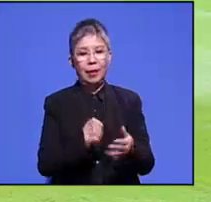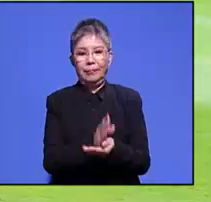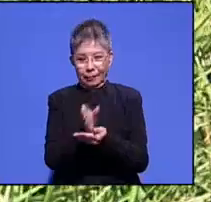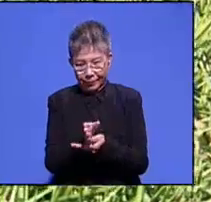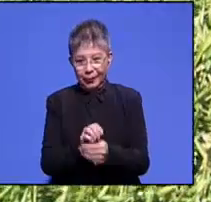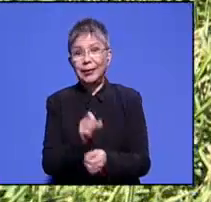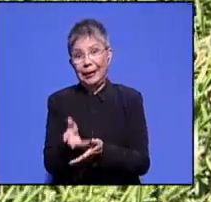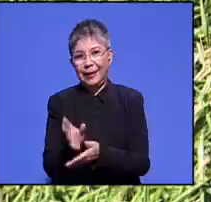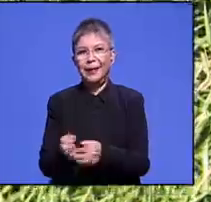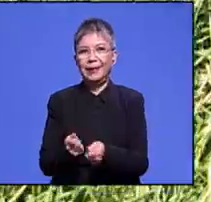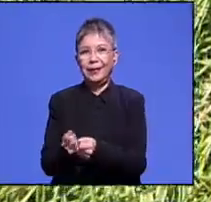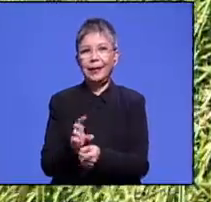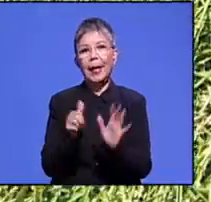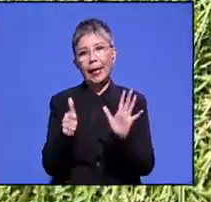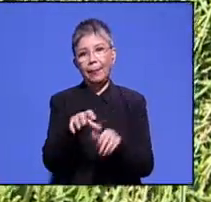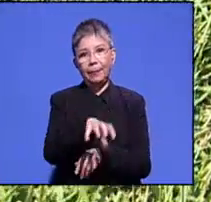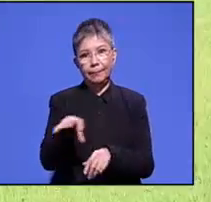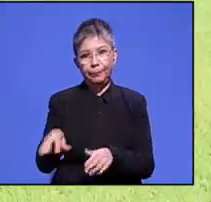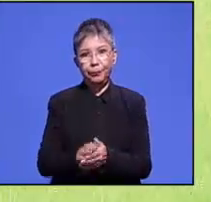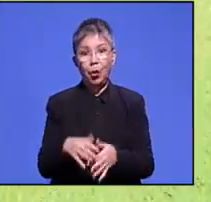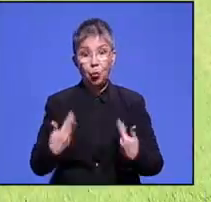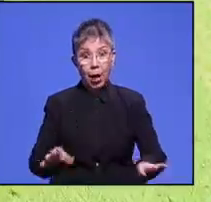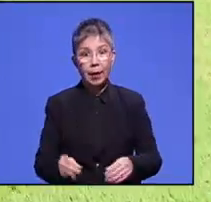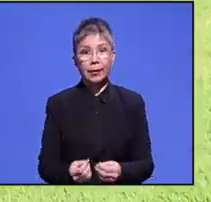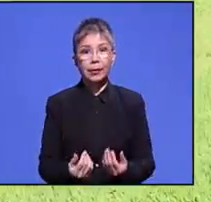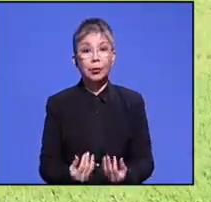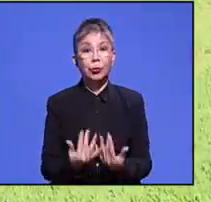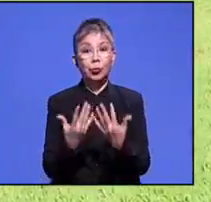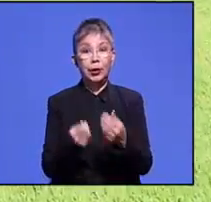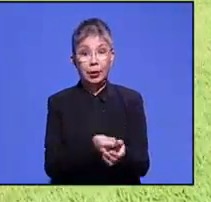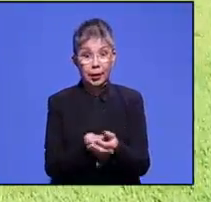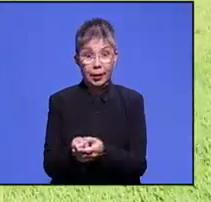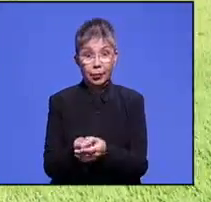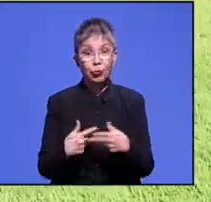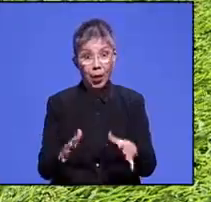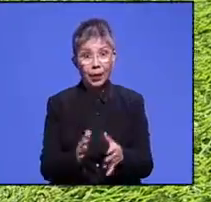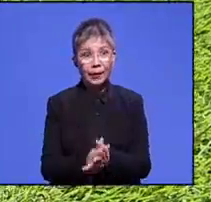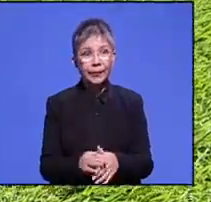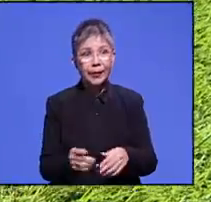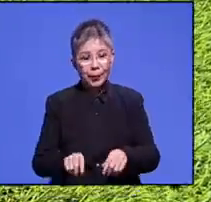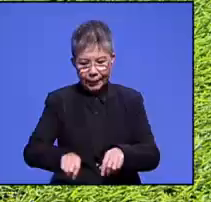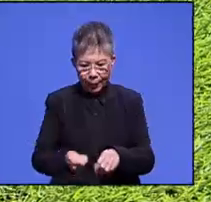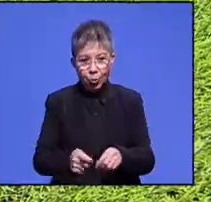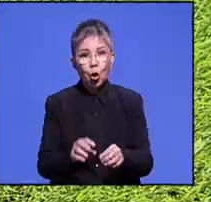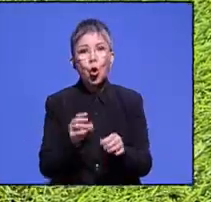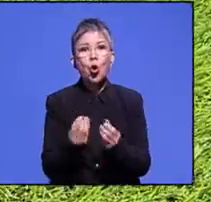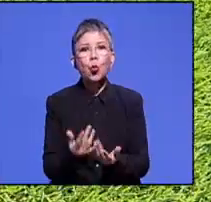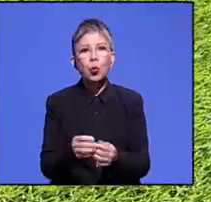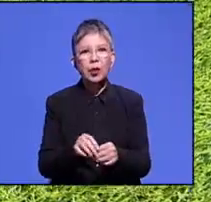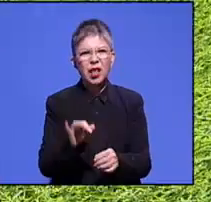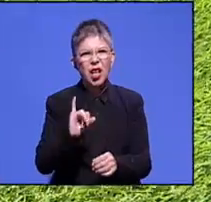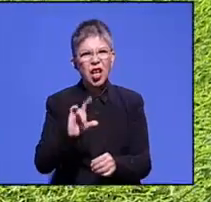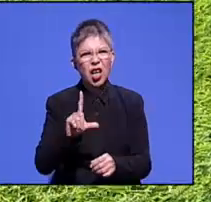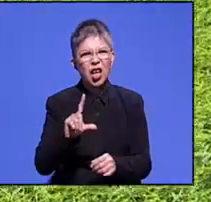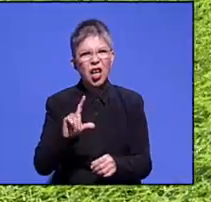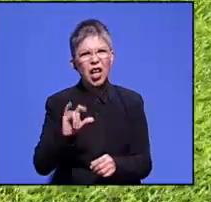sebelahnya Setelah semua rumput kenyang disiram kita lanjut wedding alias mencabuti rumput-rumput liar yang